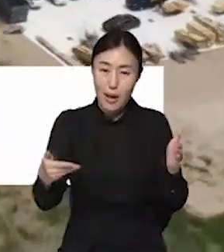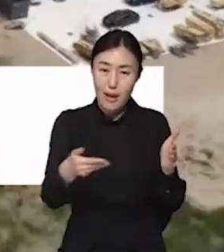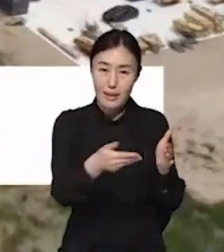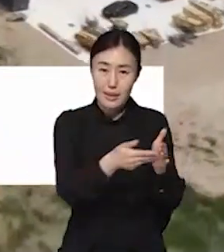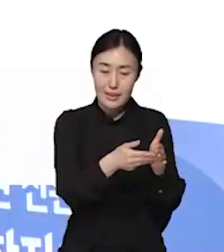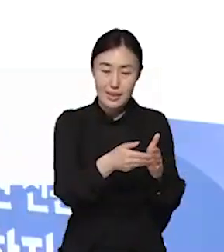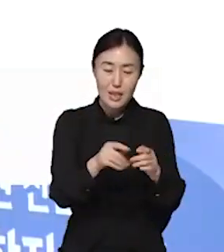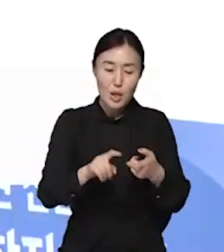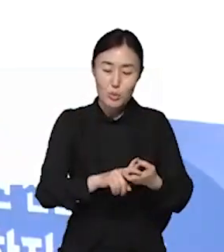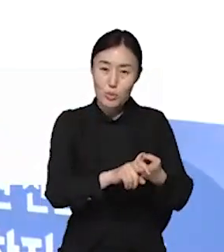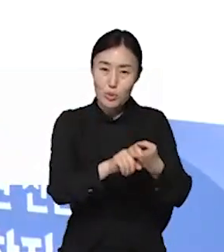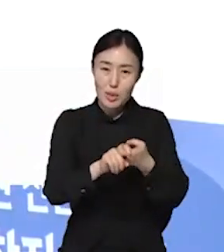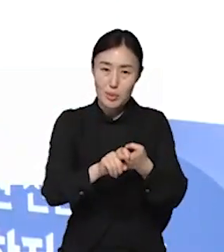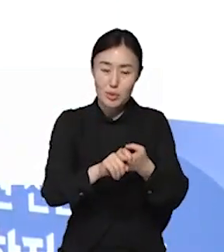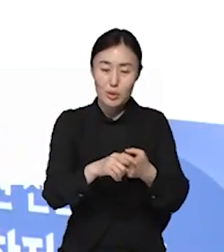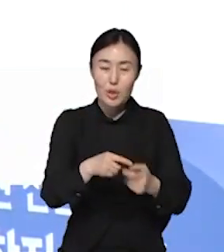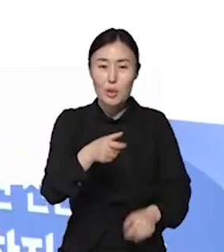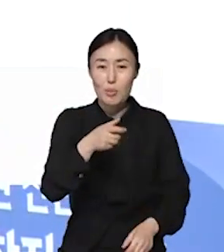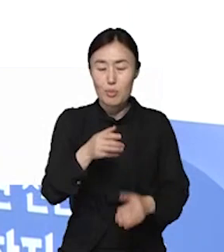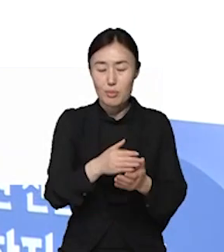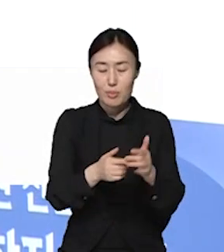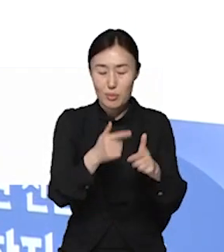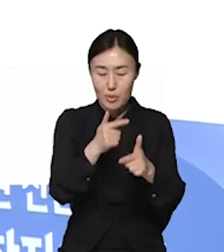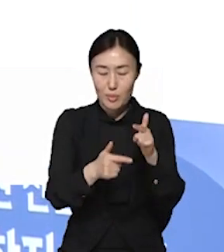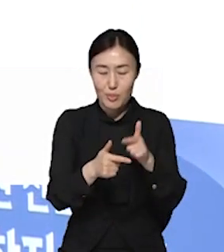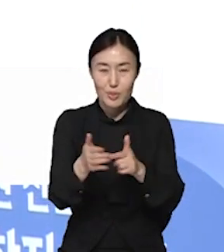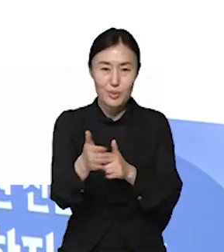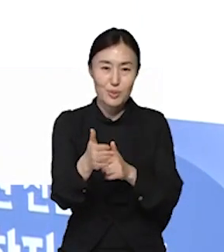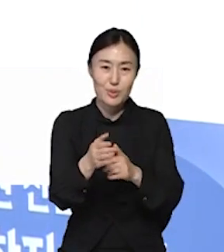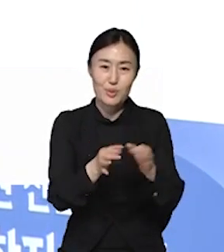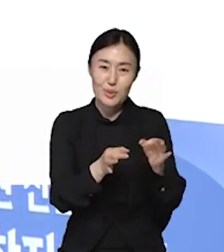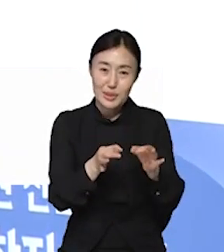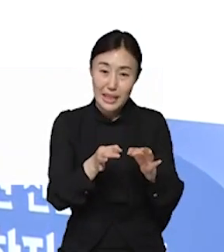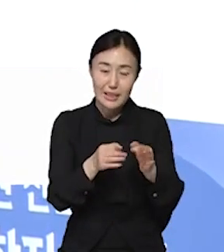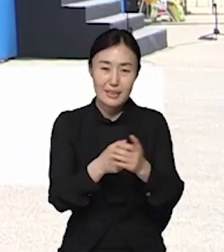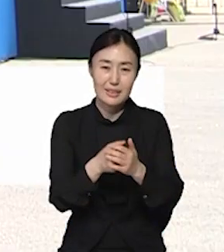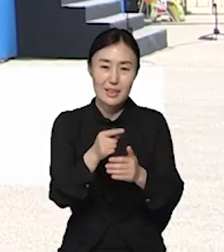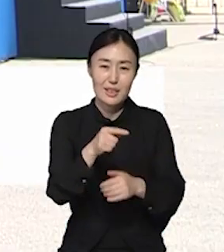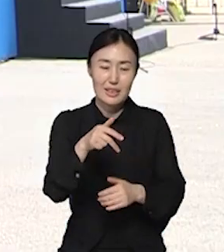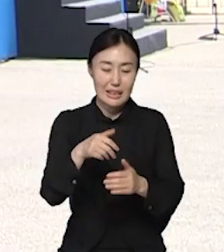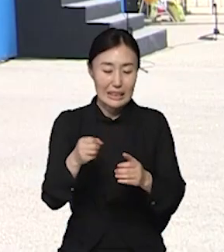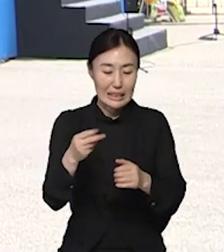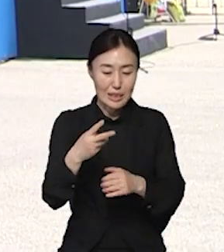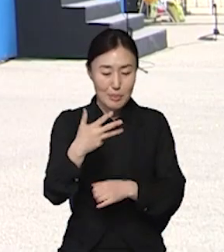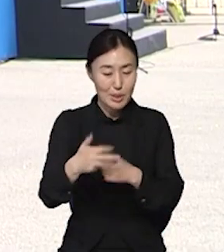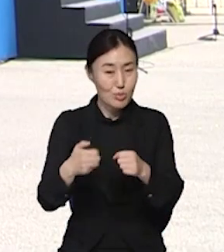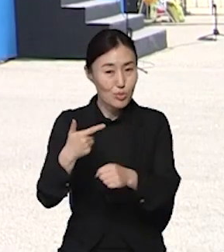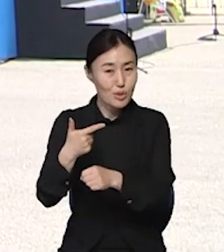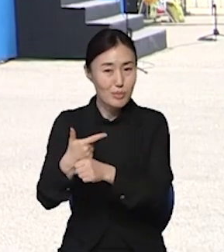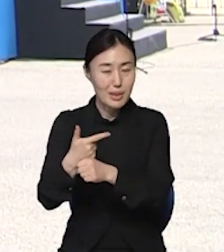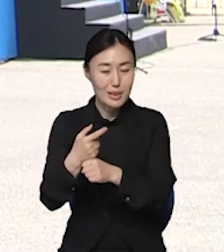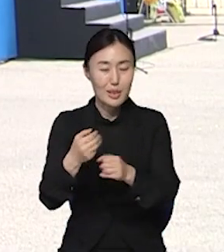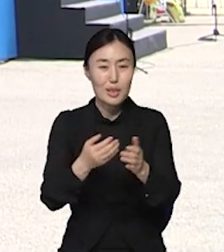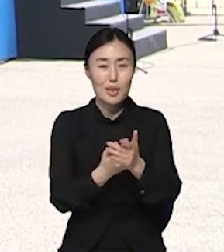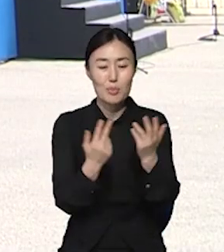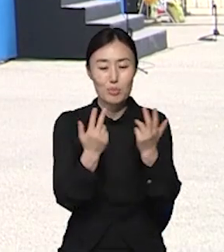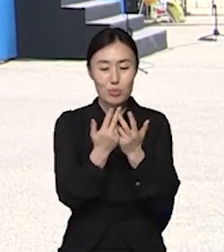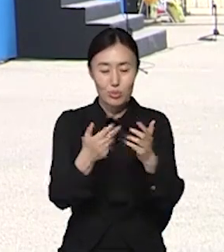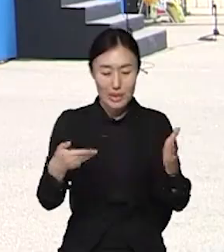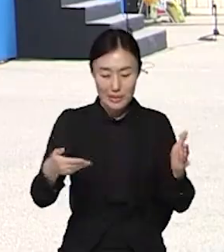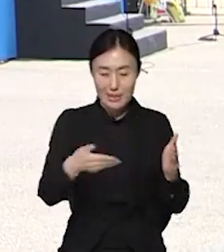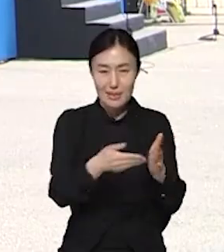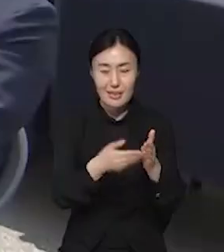어업협동조합으로 문을 연 목포수협은 서남권 친환경 수산종합지원단지 준공으로 86년 만에 북항에서 새로운